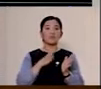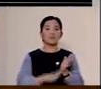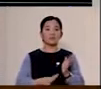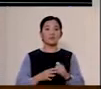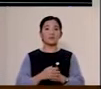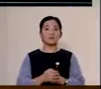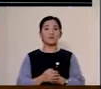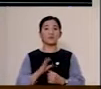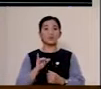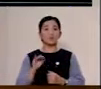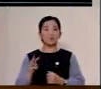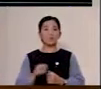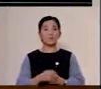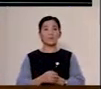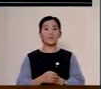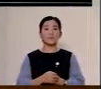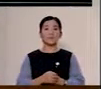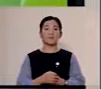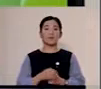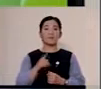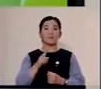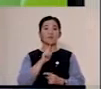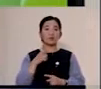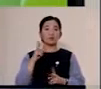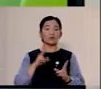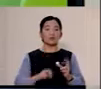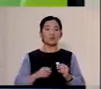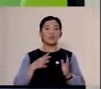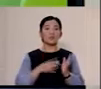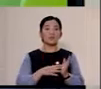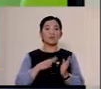99990 сумов. Вы же не будете говорить, что она